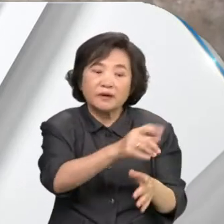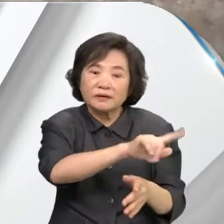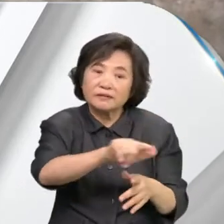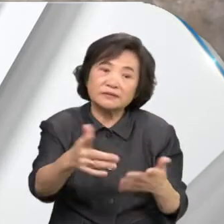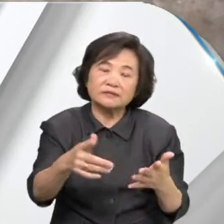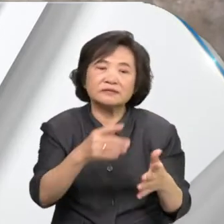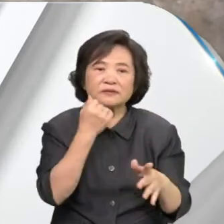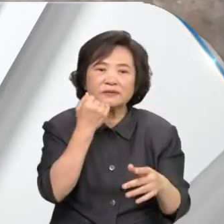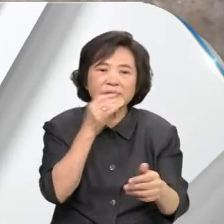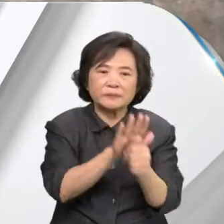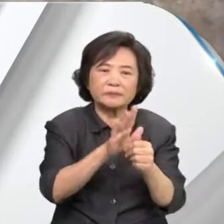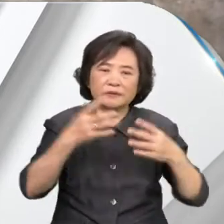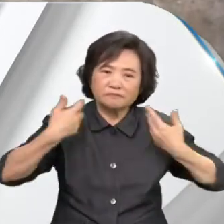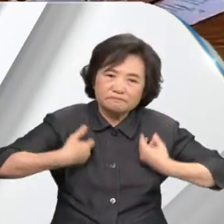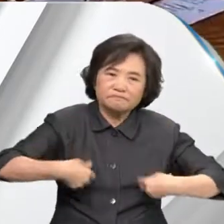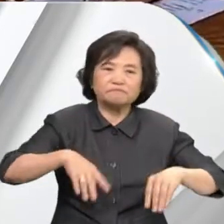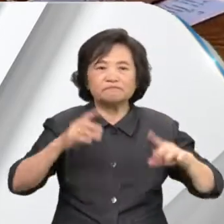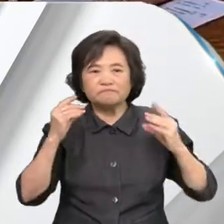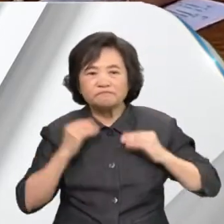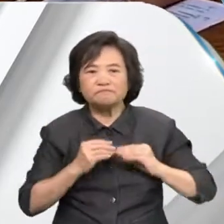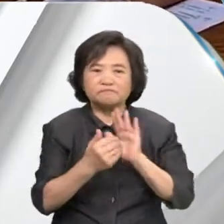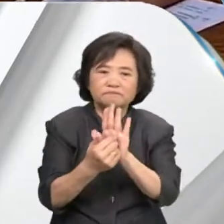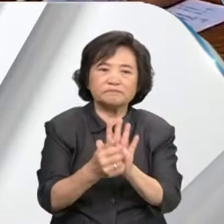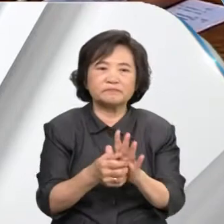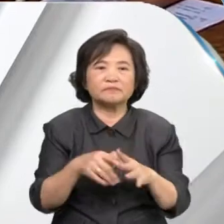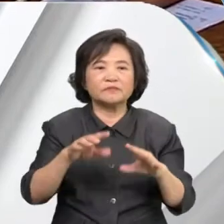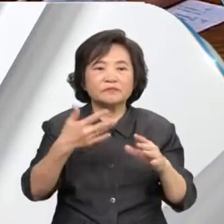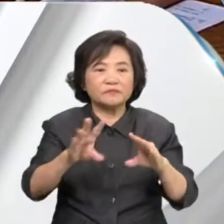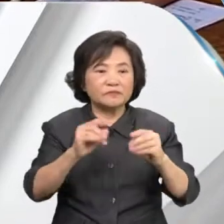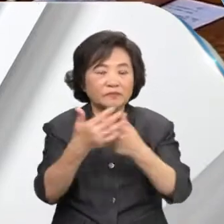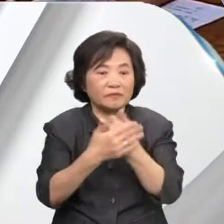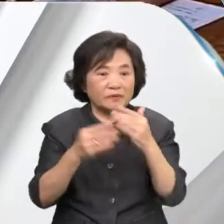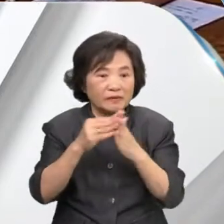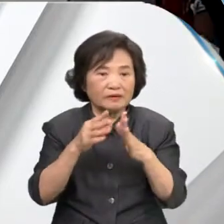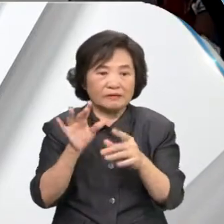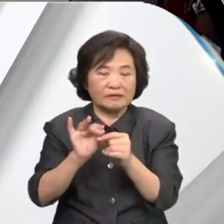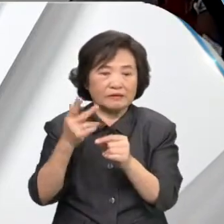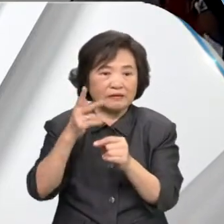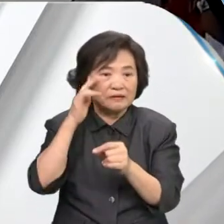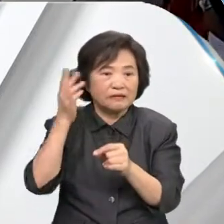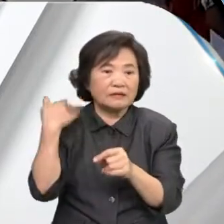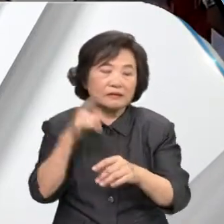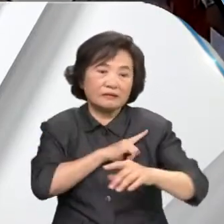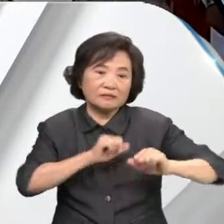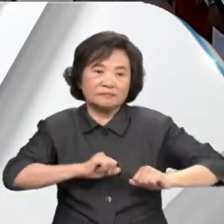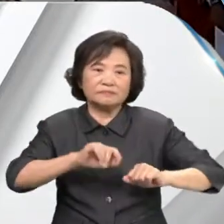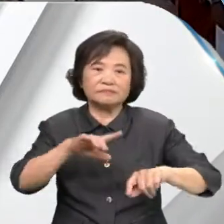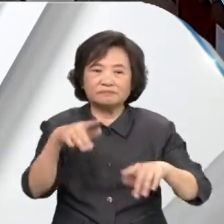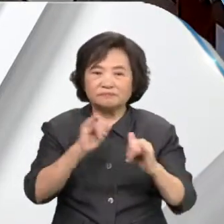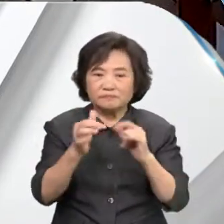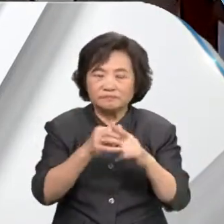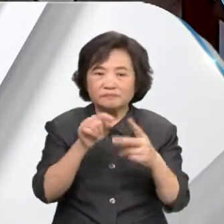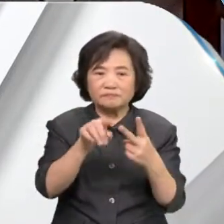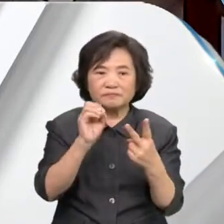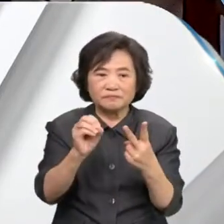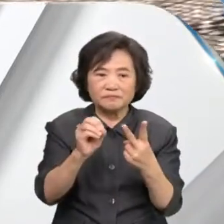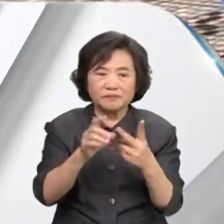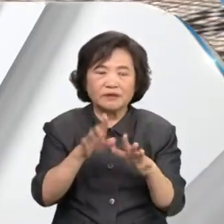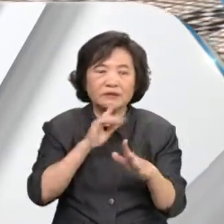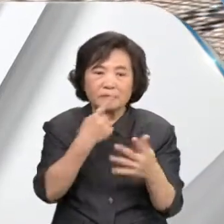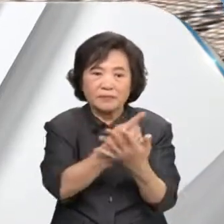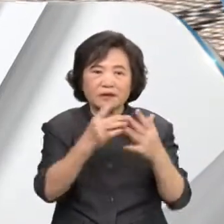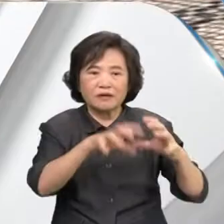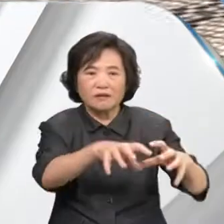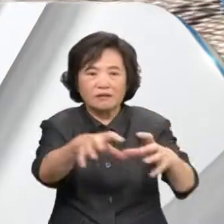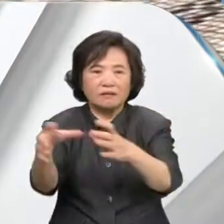来买一些设备。 水土保持局投资百公顷盐推动自主防灾社区二点零计划，本国总头做